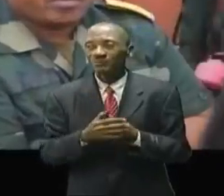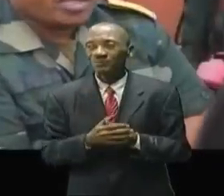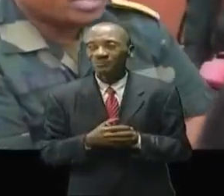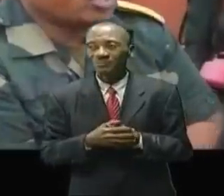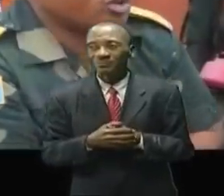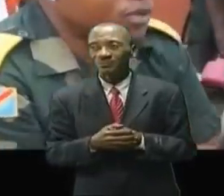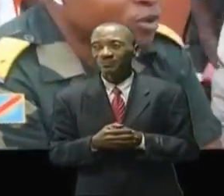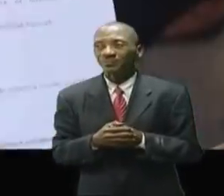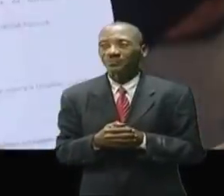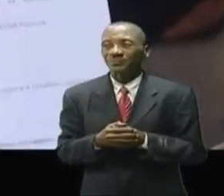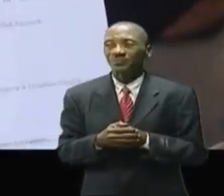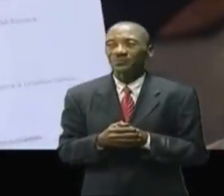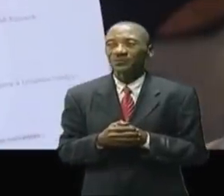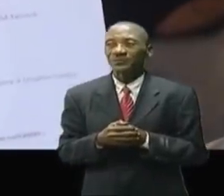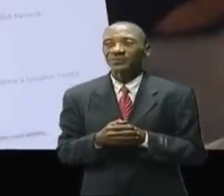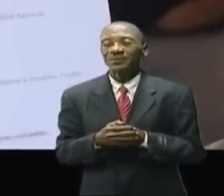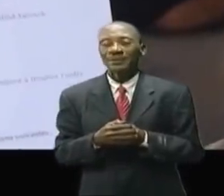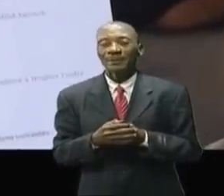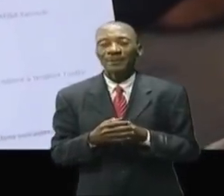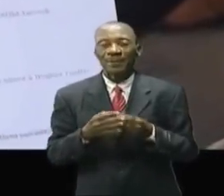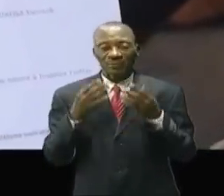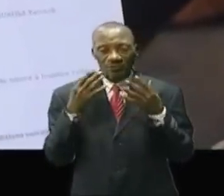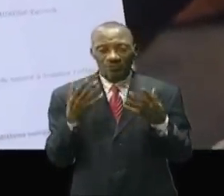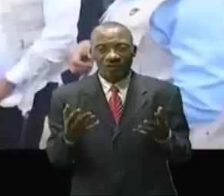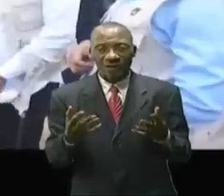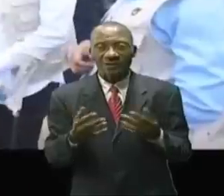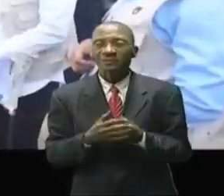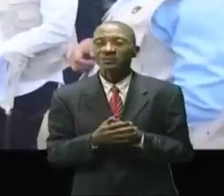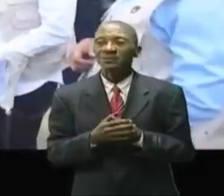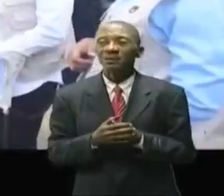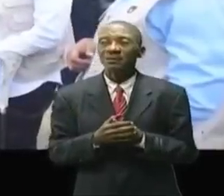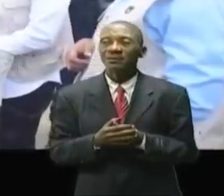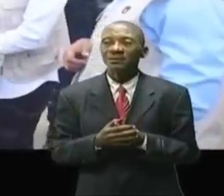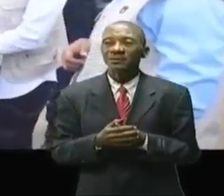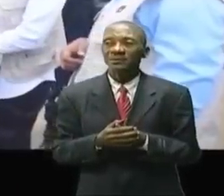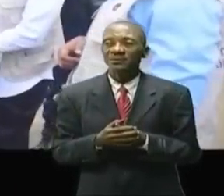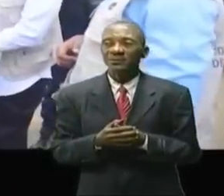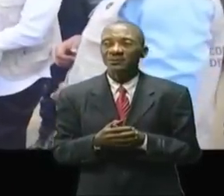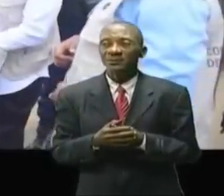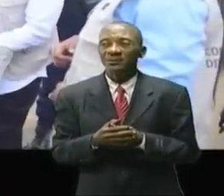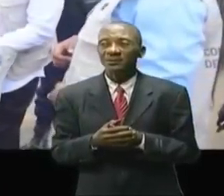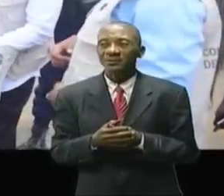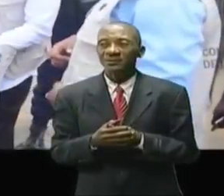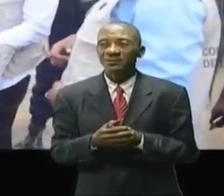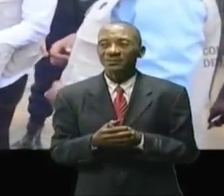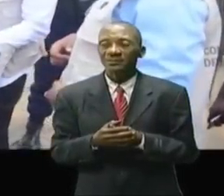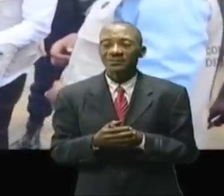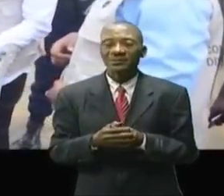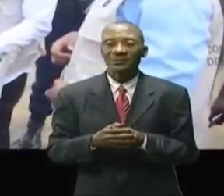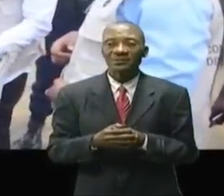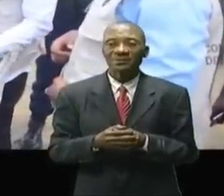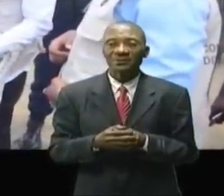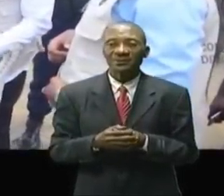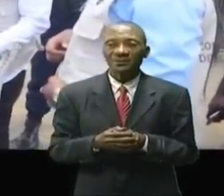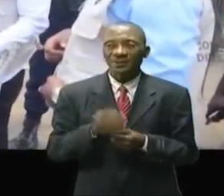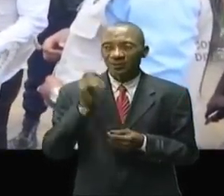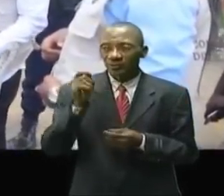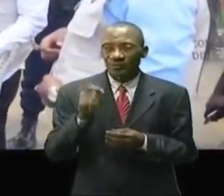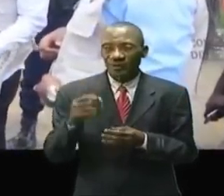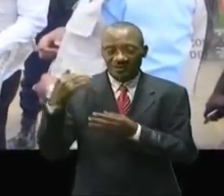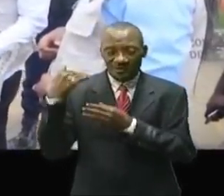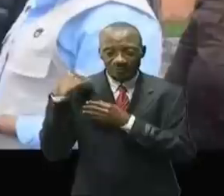Les ordonnances de mise en liberté de ces prévenus ont été remises à la vice-présidente de la CNDH, Joanne Bamba